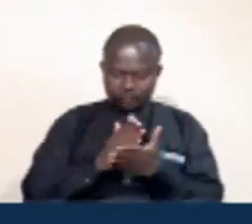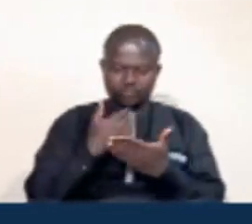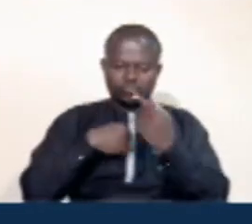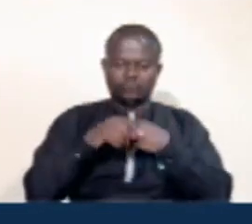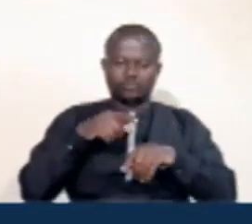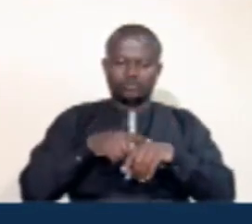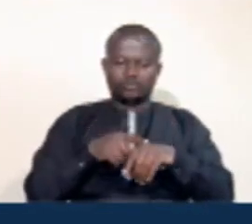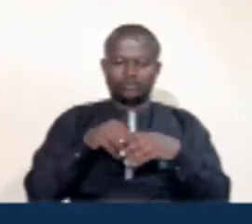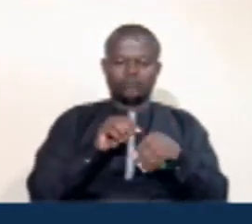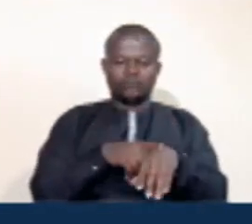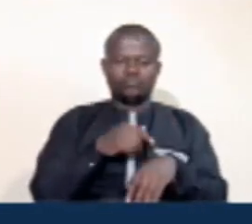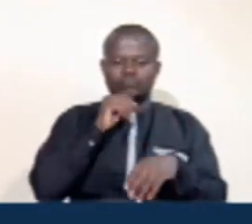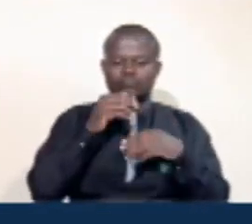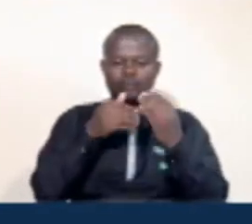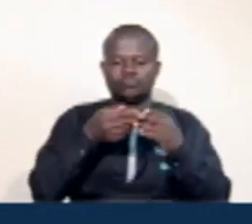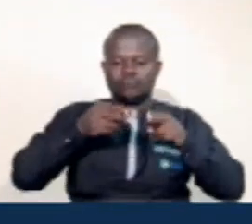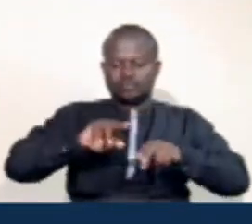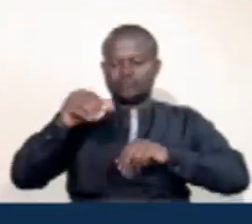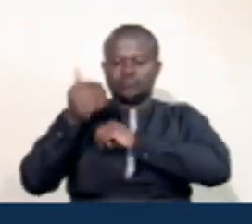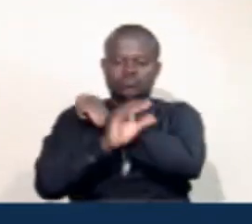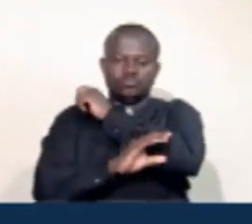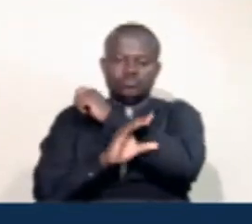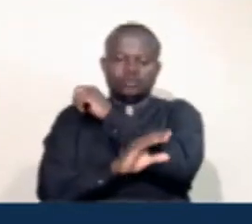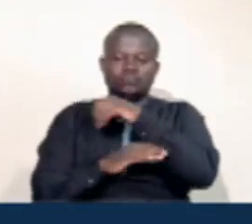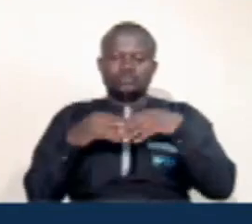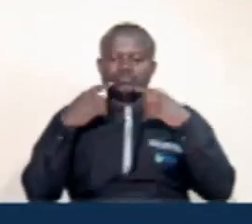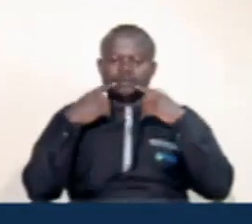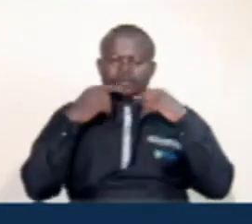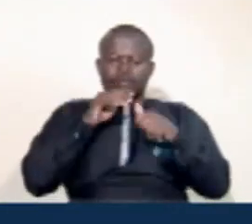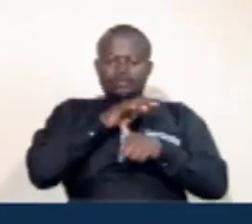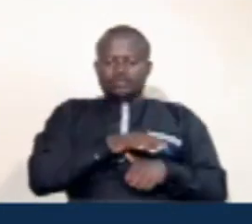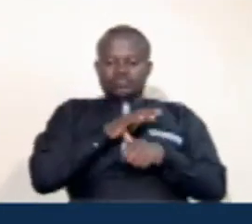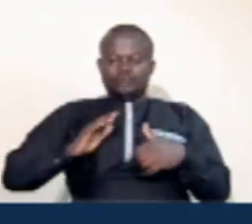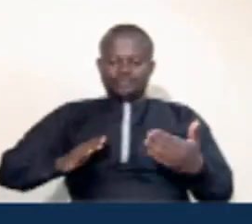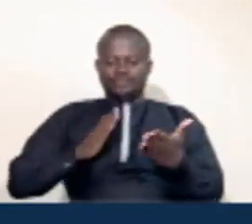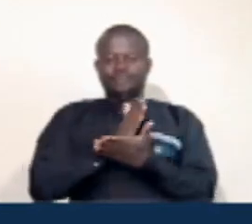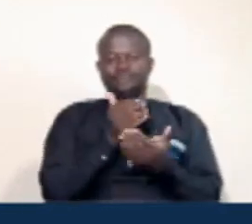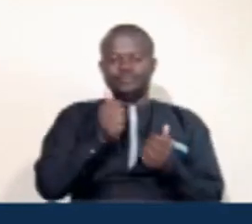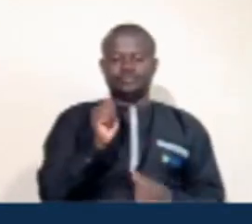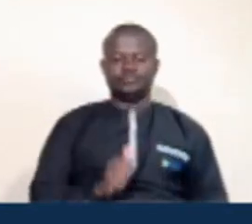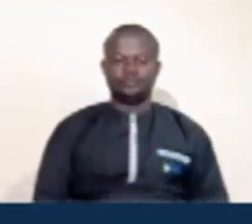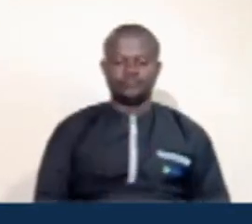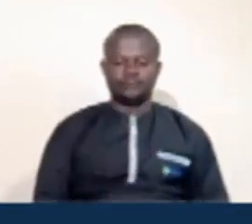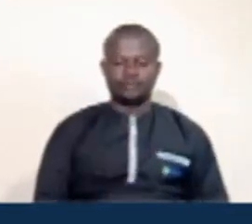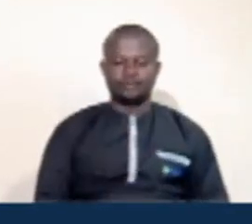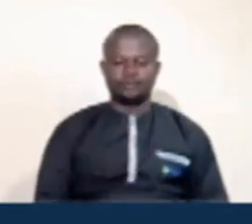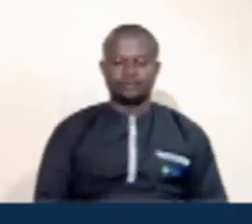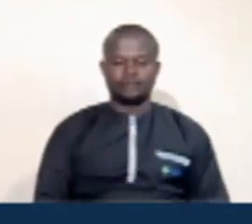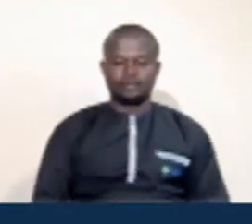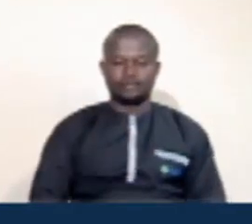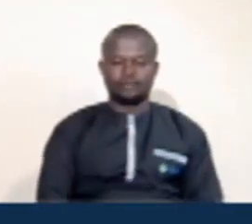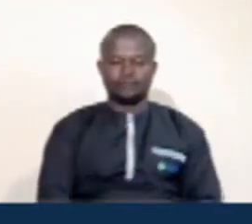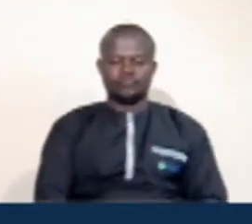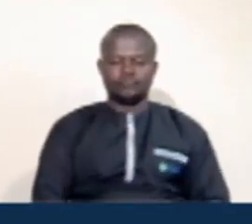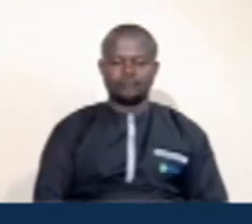bw'uruhu mu gihe atariko bimeze mu bihugu bimwe avuga ko bihutaza uburenganzira bwabo When you have stigma when you